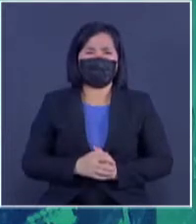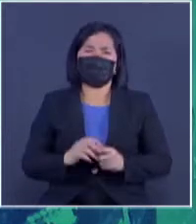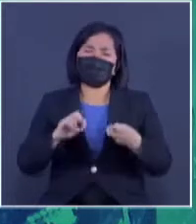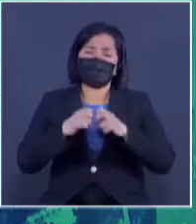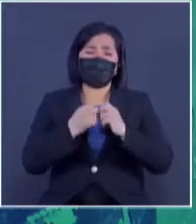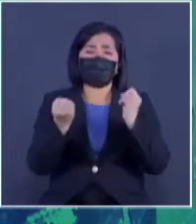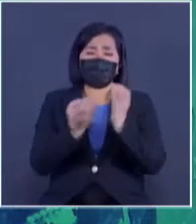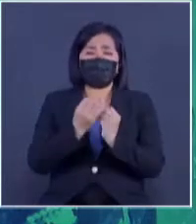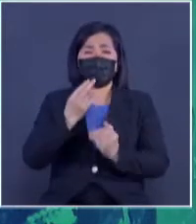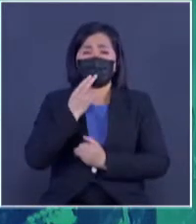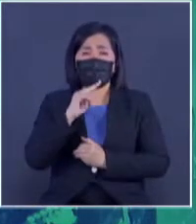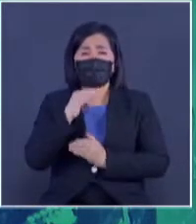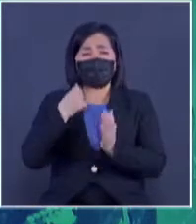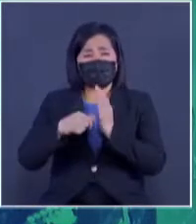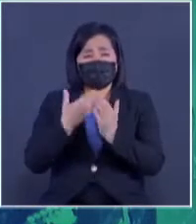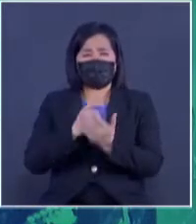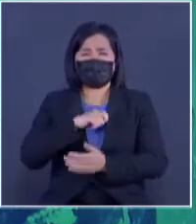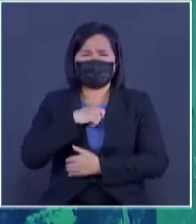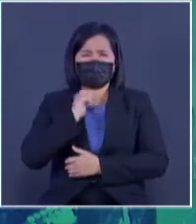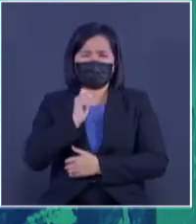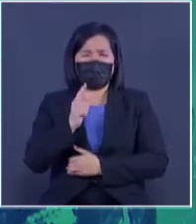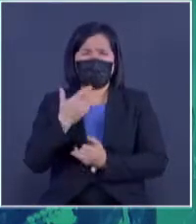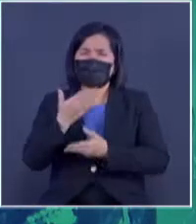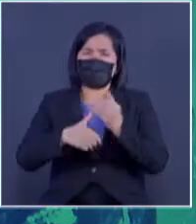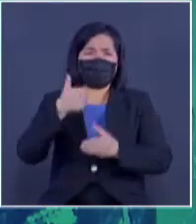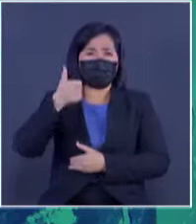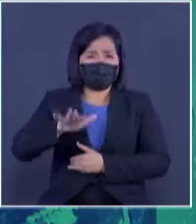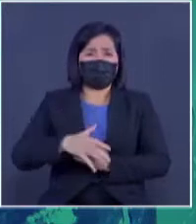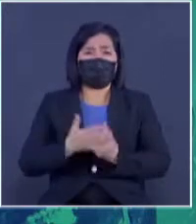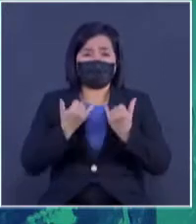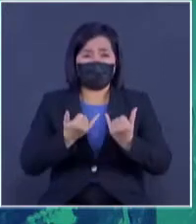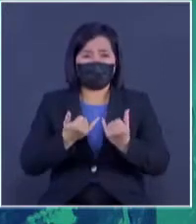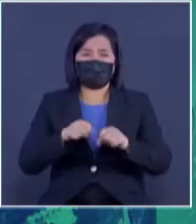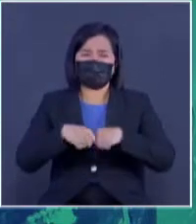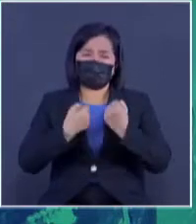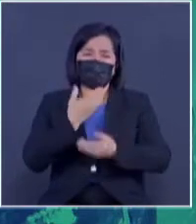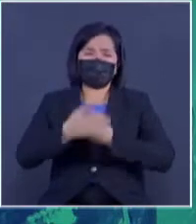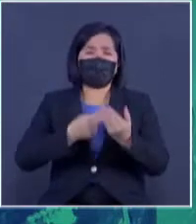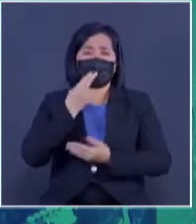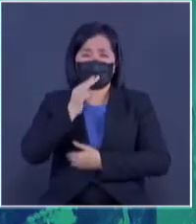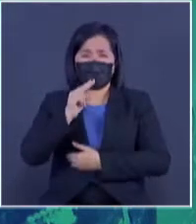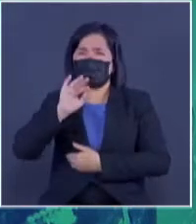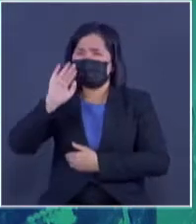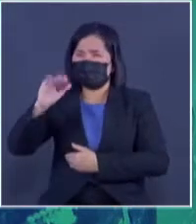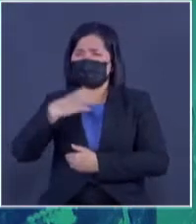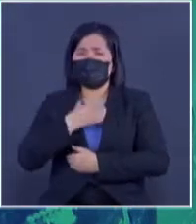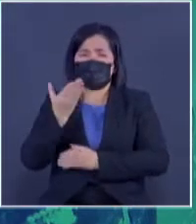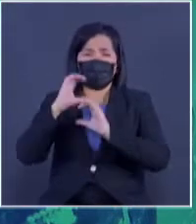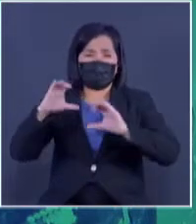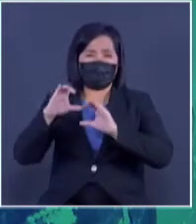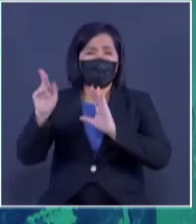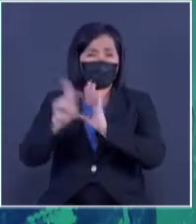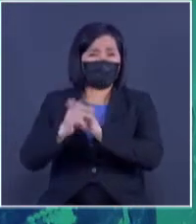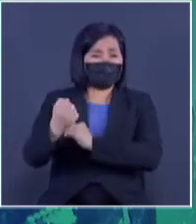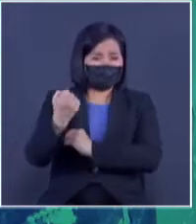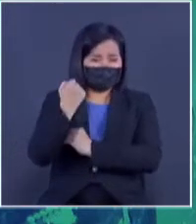ายเนี่ยขายไม่ได้มีการร้องเรียนเข้ามาจากทางสมาคมการค้ายาสูบเขาเรียกร้องไปยังรัฐบาลอยากจะให้มีนโยบายที่